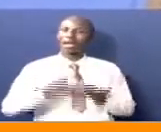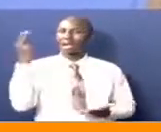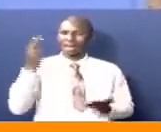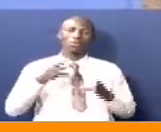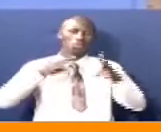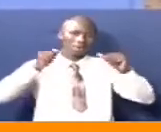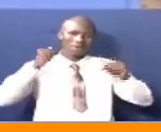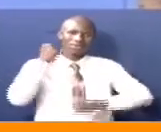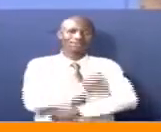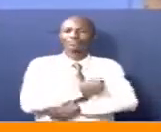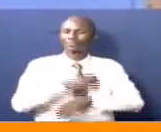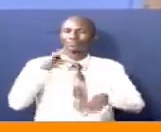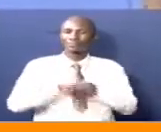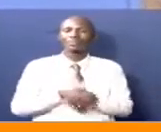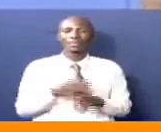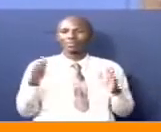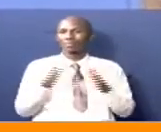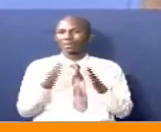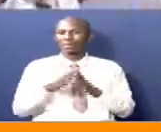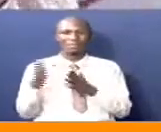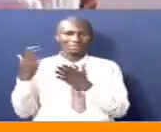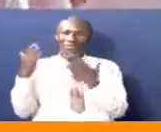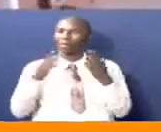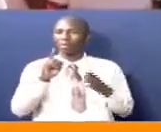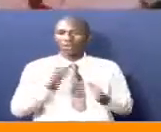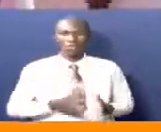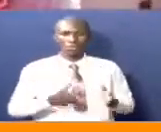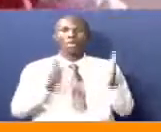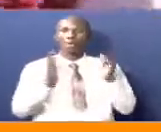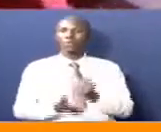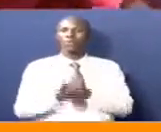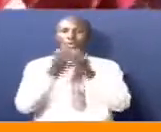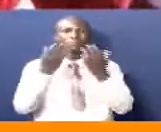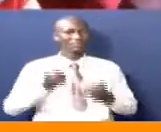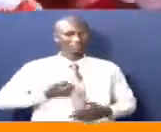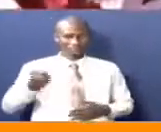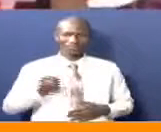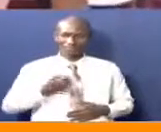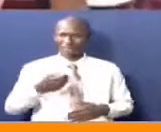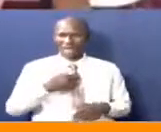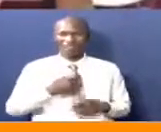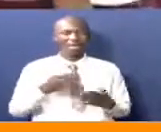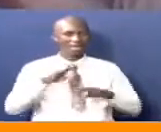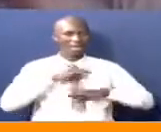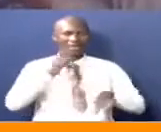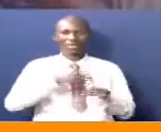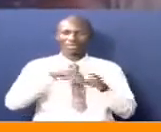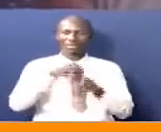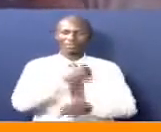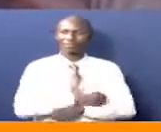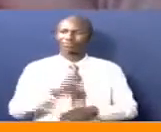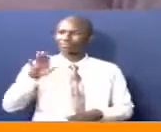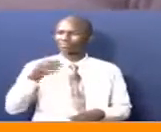wala skulu uwa kwa atasio si mwanya na mbabu Tanzema kumatethesia amanyi wa ma A2 kwithiwa na hivinda yanu skulu ni.